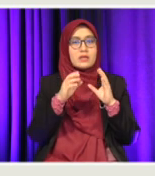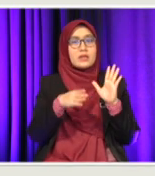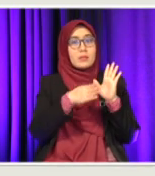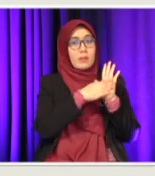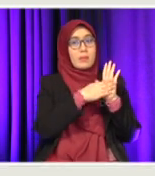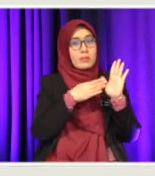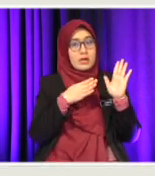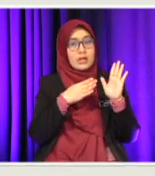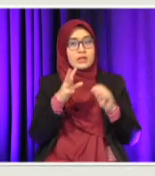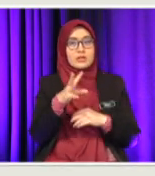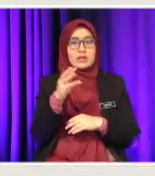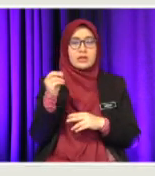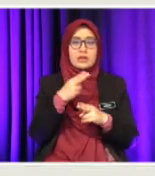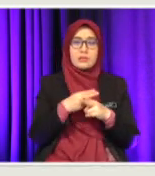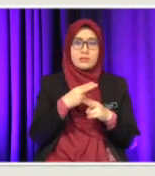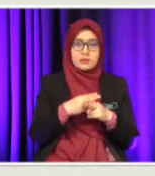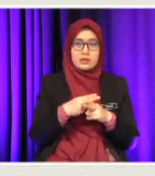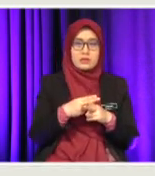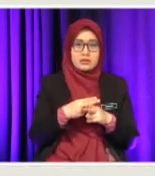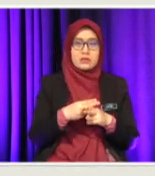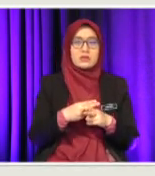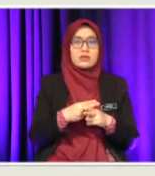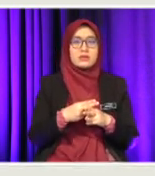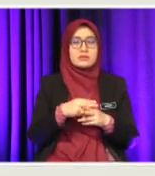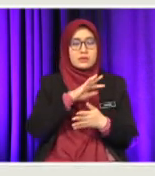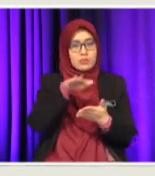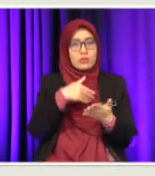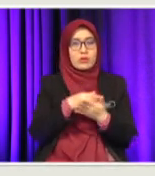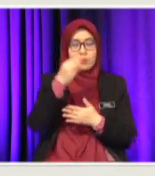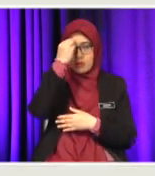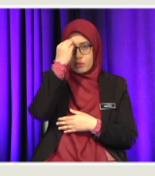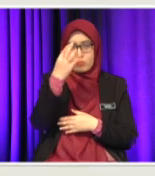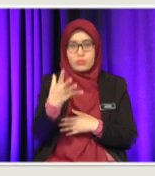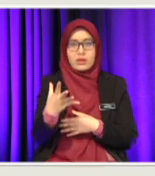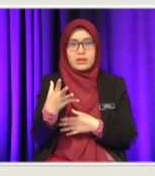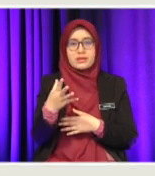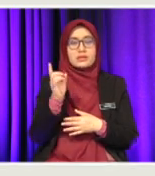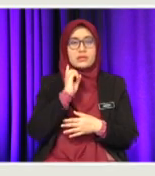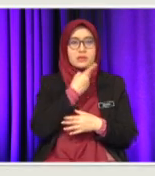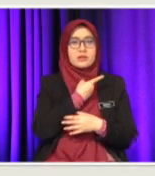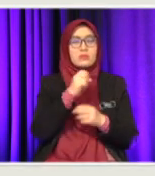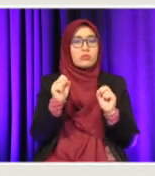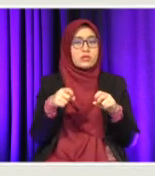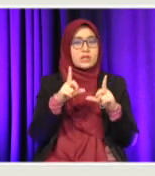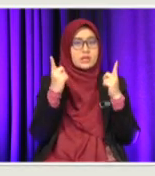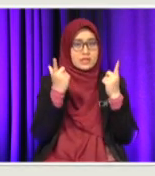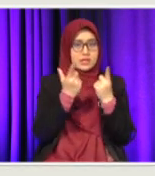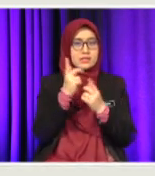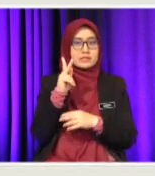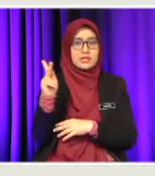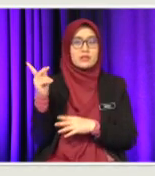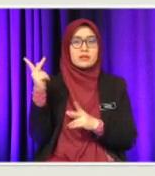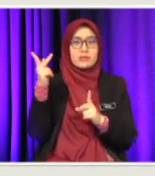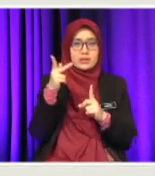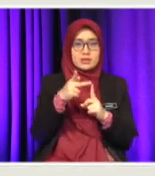maklumat yang tuh kita boleh kategorikan ya kepada Oke hari ke bentuk dalam penjaga ini